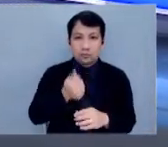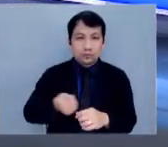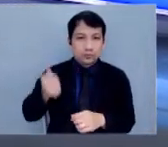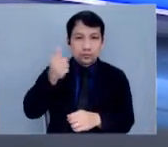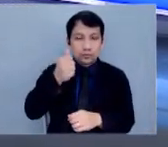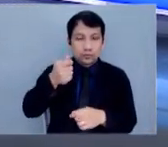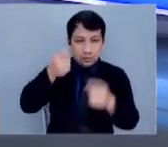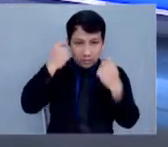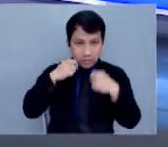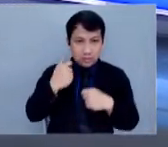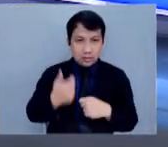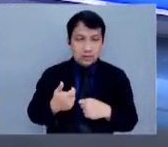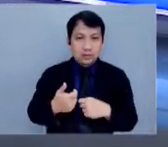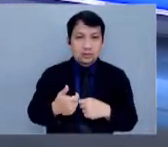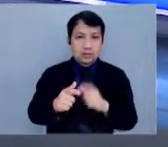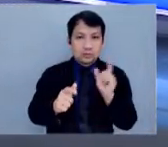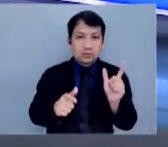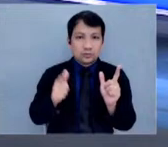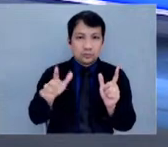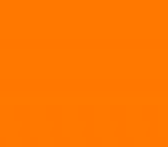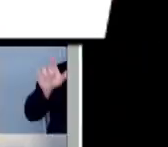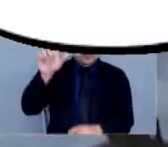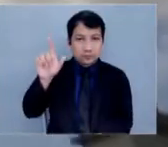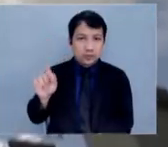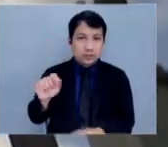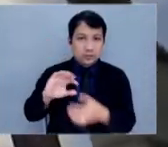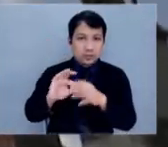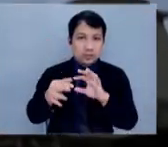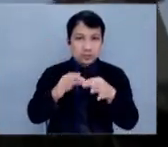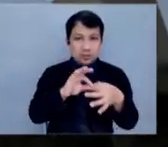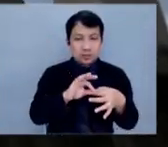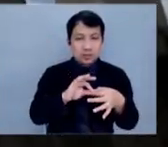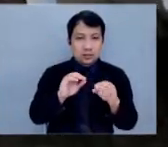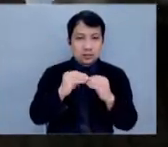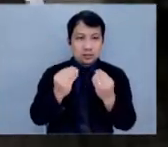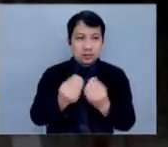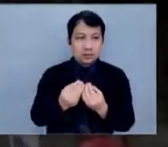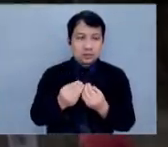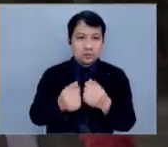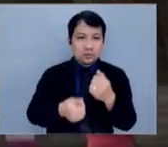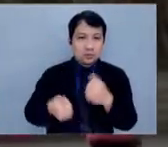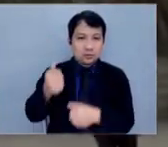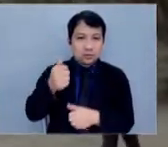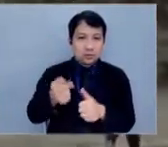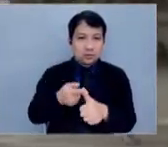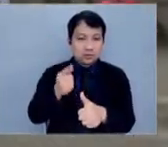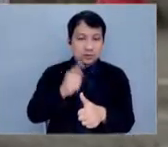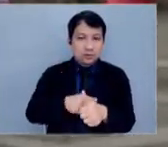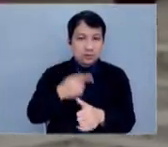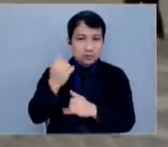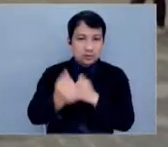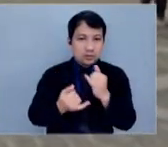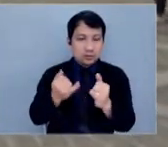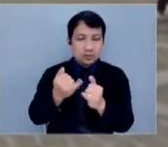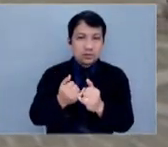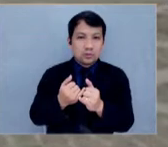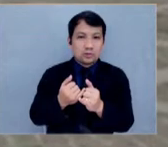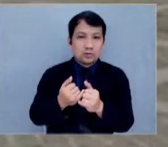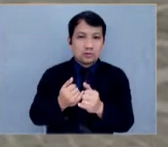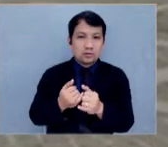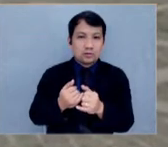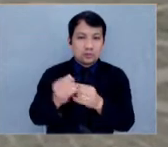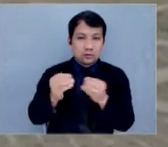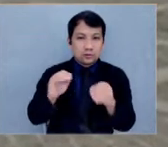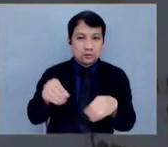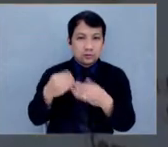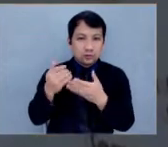parating na 2024 Paris Olympics. Ang organization na magiging kauna-unahang international federation na mag-o-offer ng prize